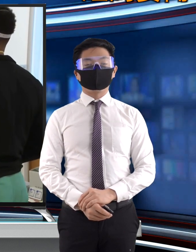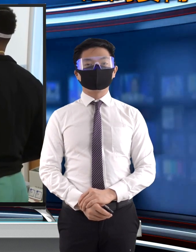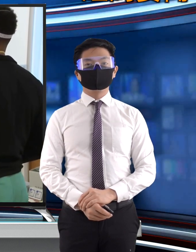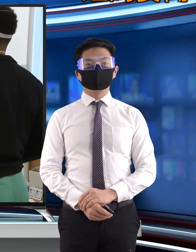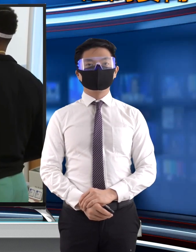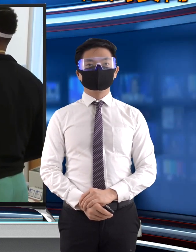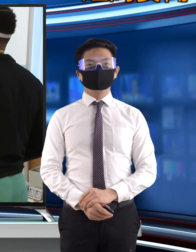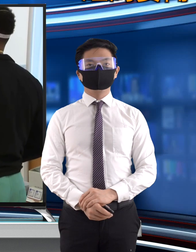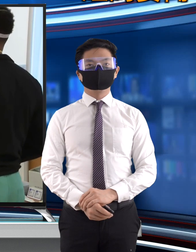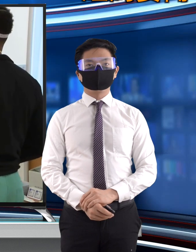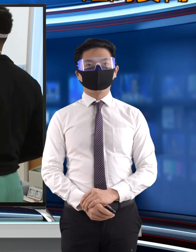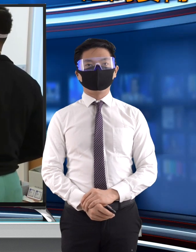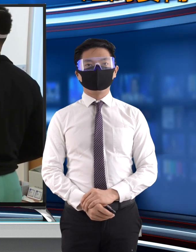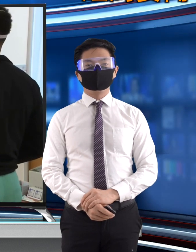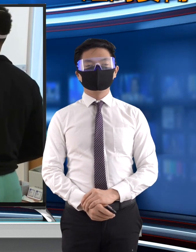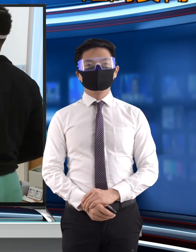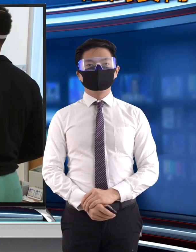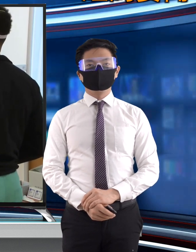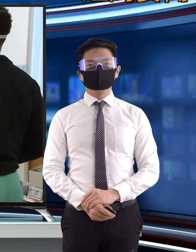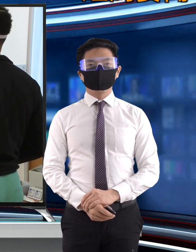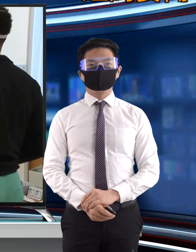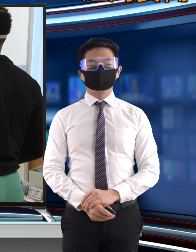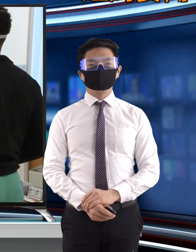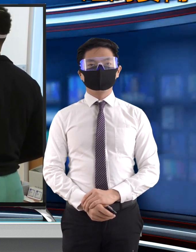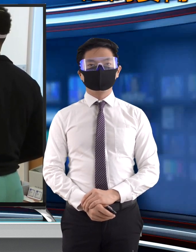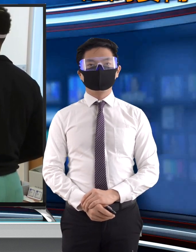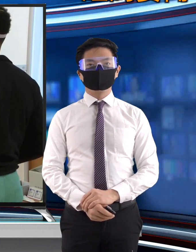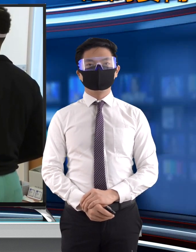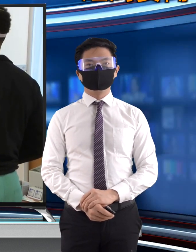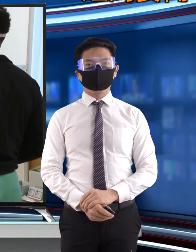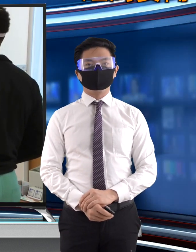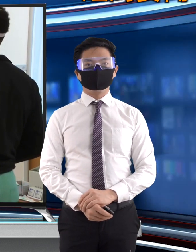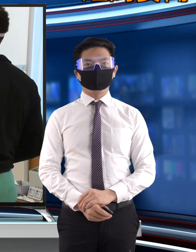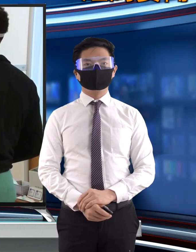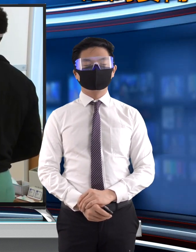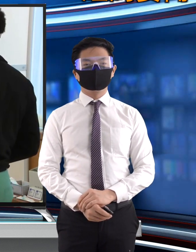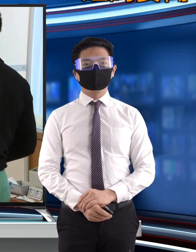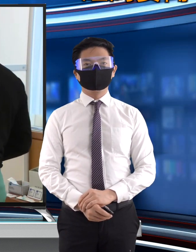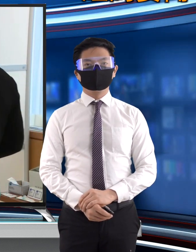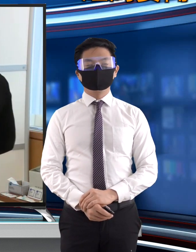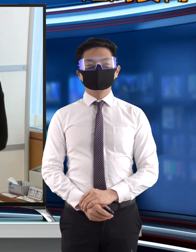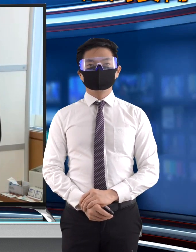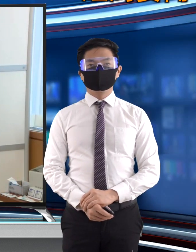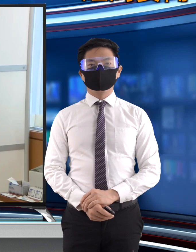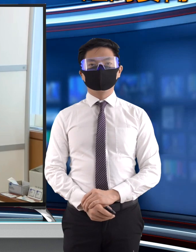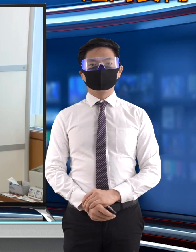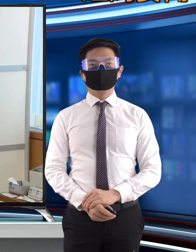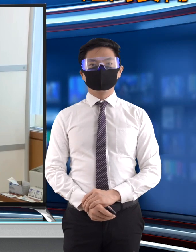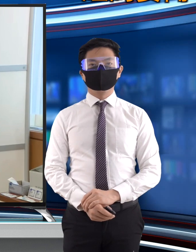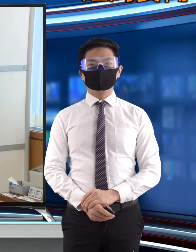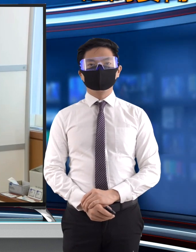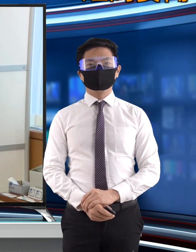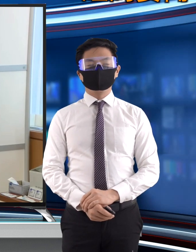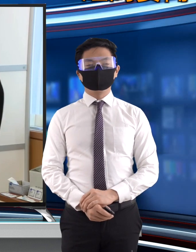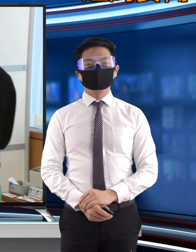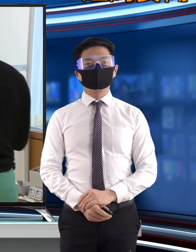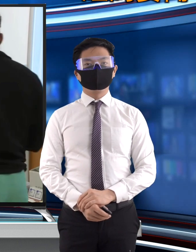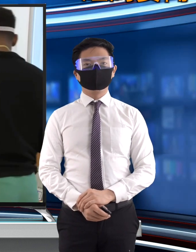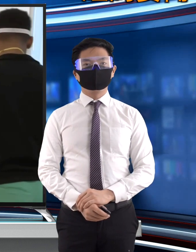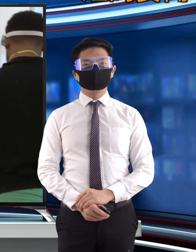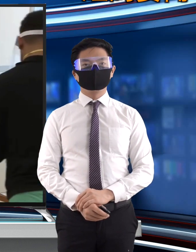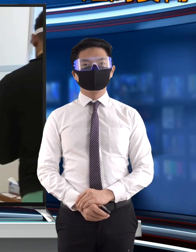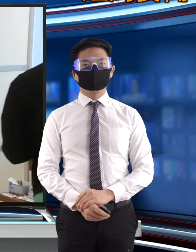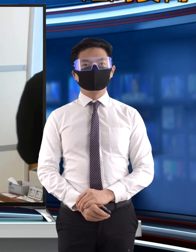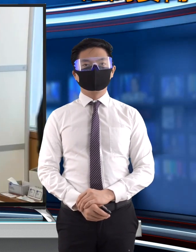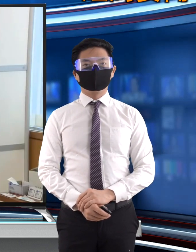更多疫苗，不确定能否顺利获得。八大道诊所负责人还表示，由于疫苗供应有限，市府对诊